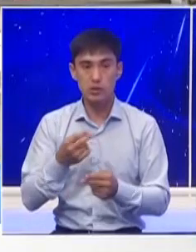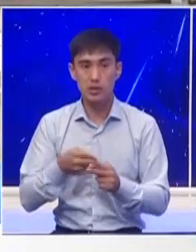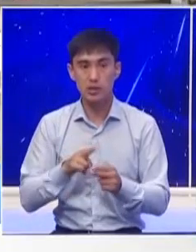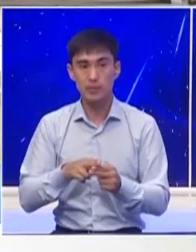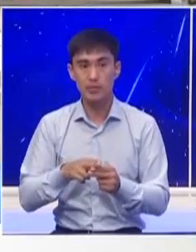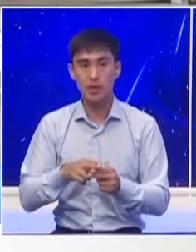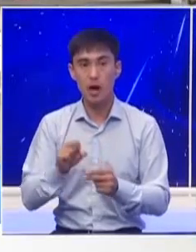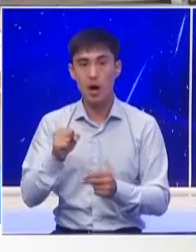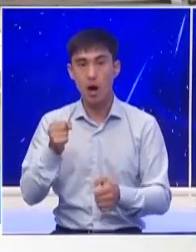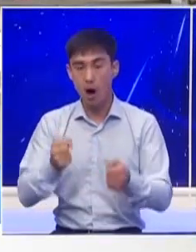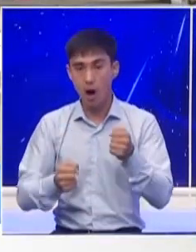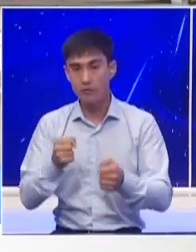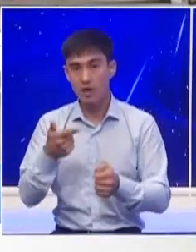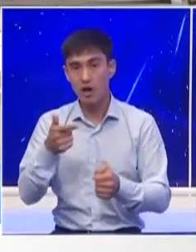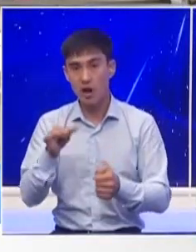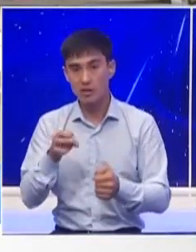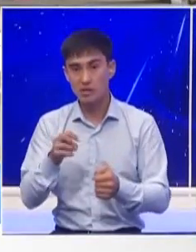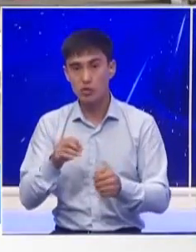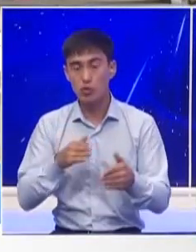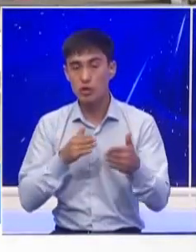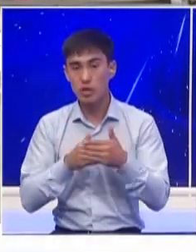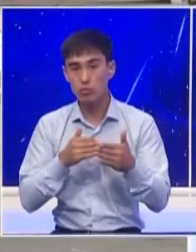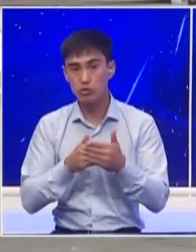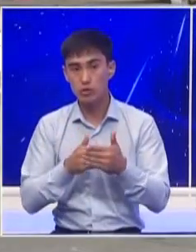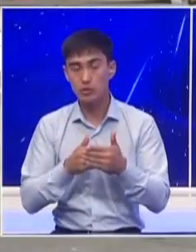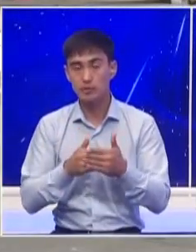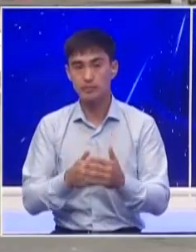на автогазозаправочных станциях, что недопустимо.